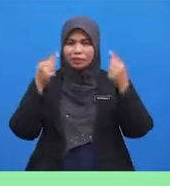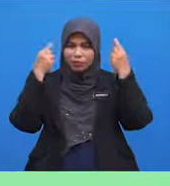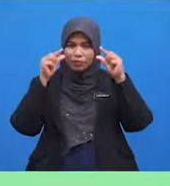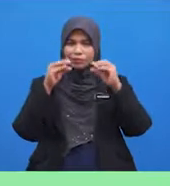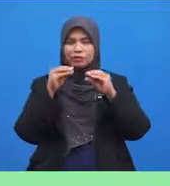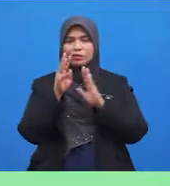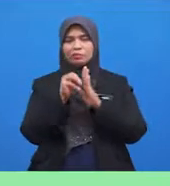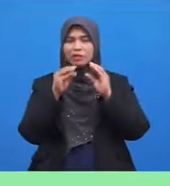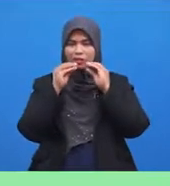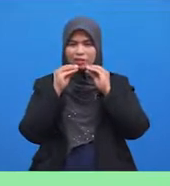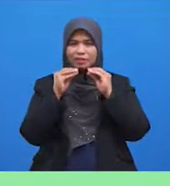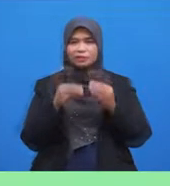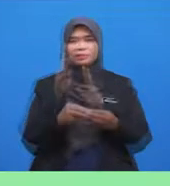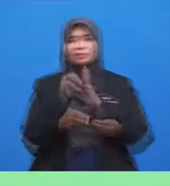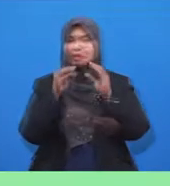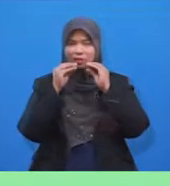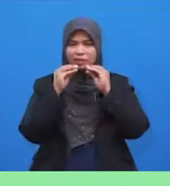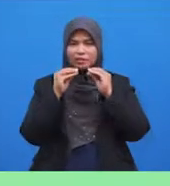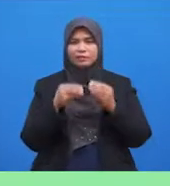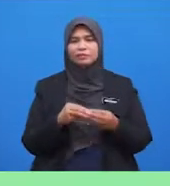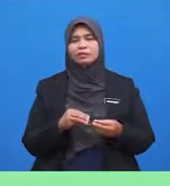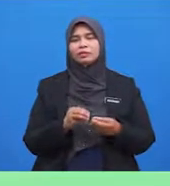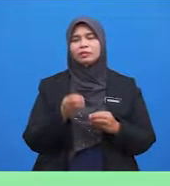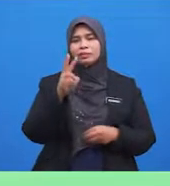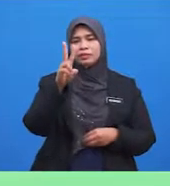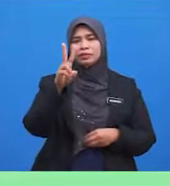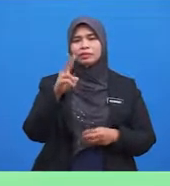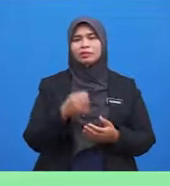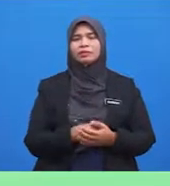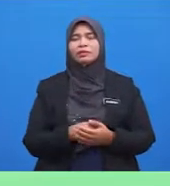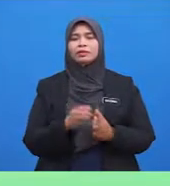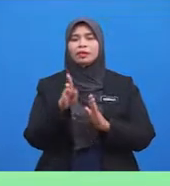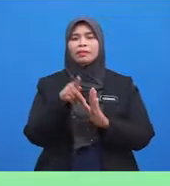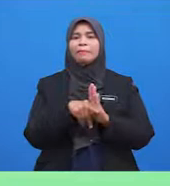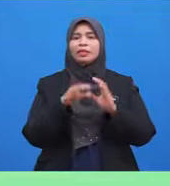ya. Kedua, dari sudut percakapan.